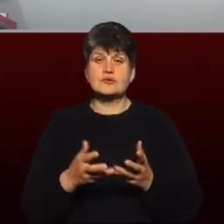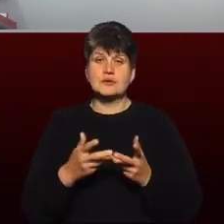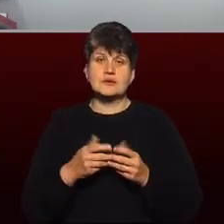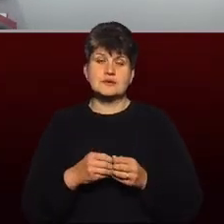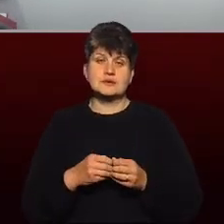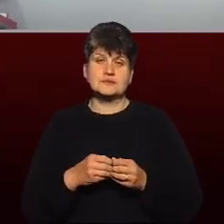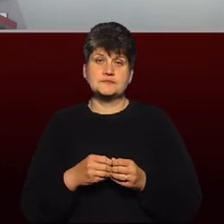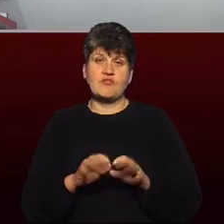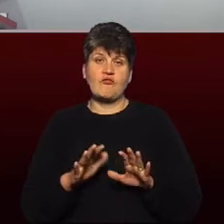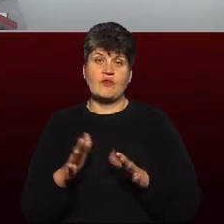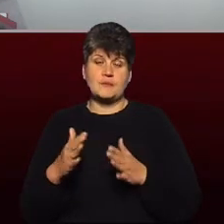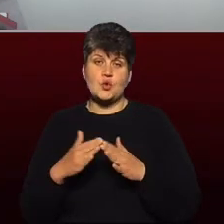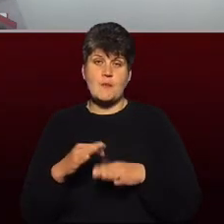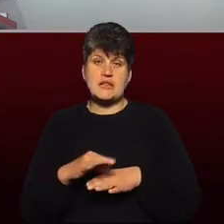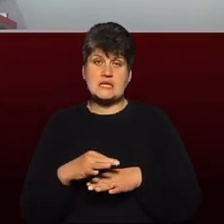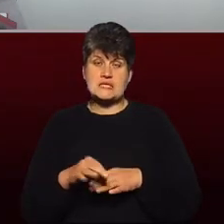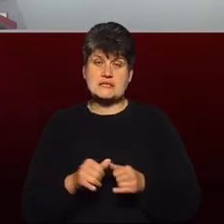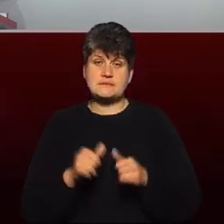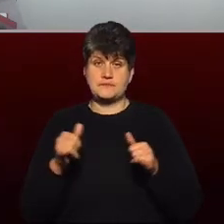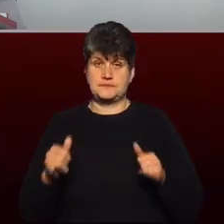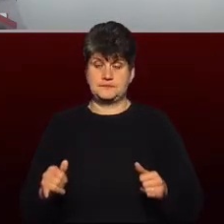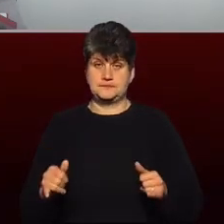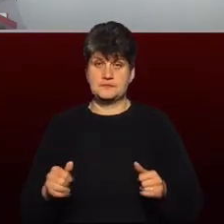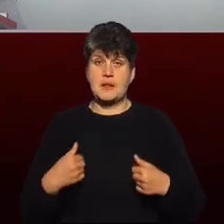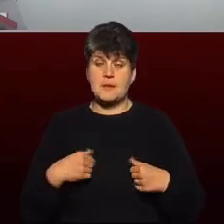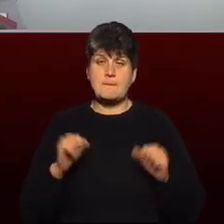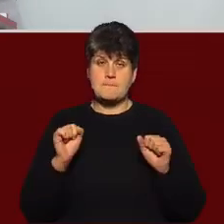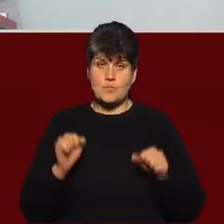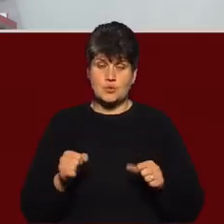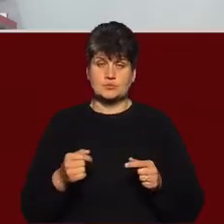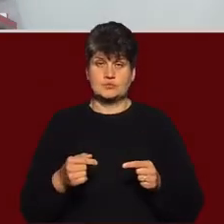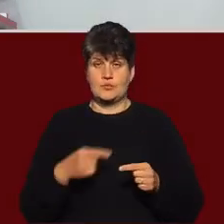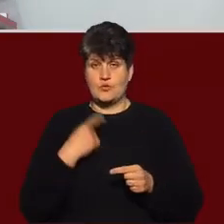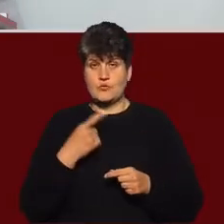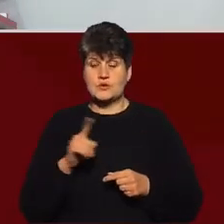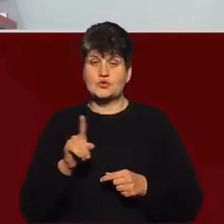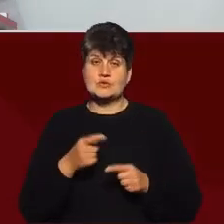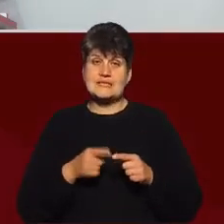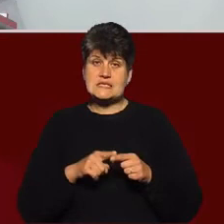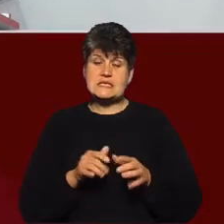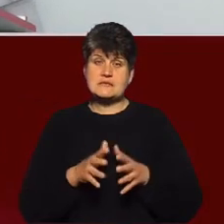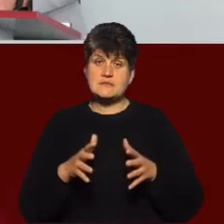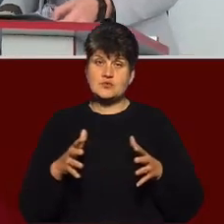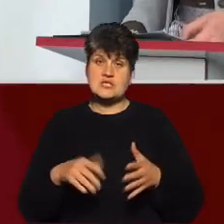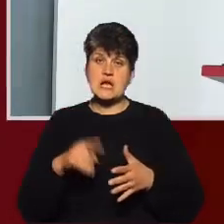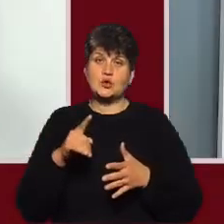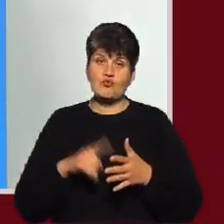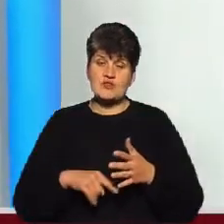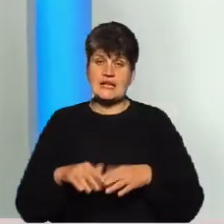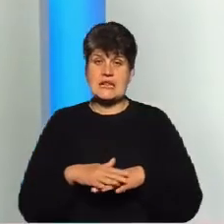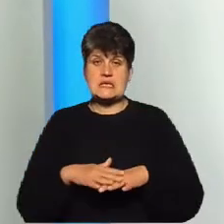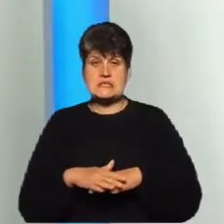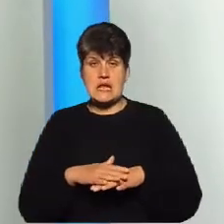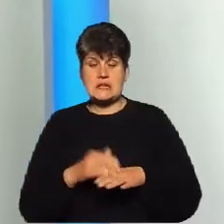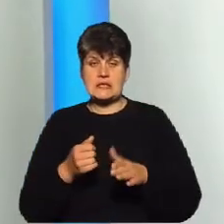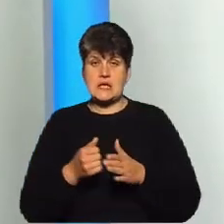кількість випадків домашнього насильства зросла. Ми можемо стверджувати, наприклад, що це зростає довіра населення до